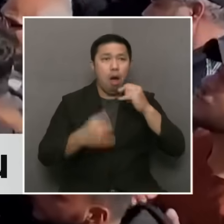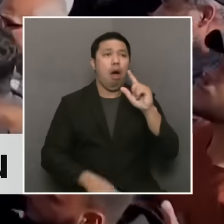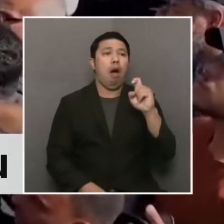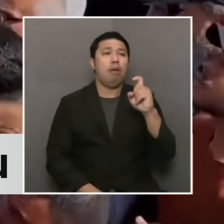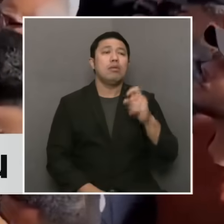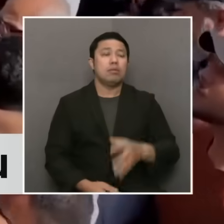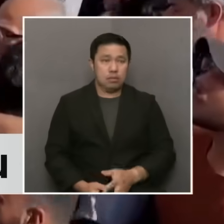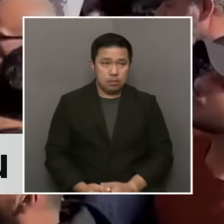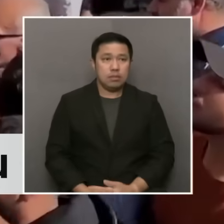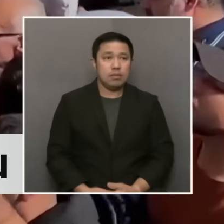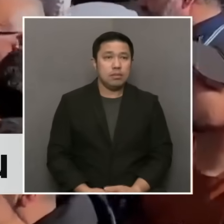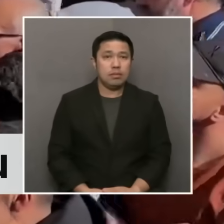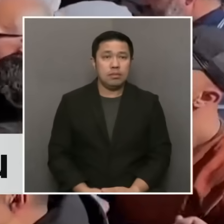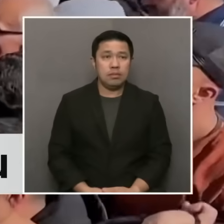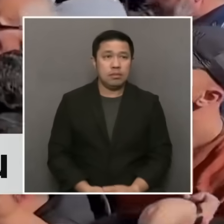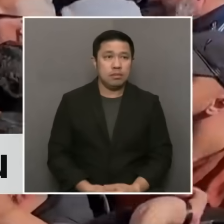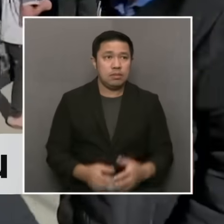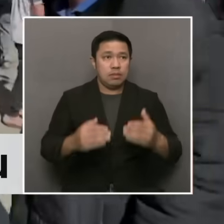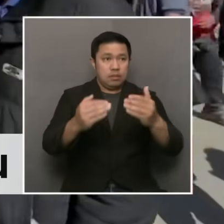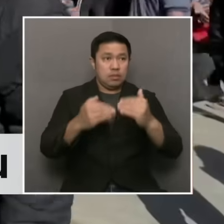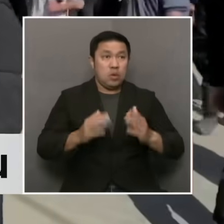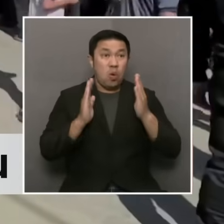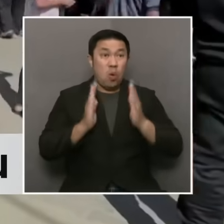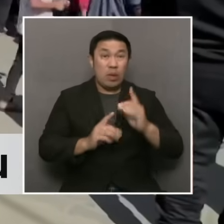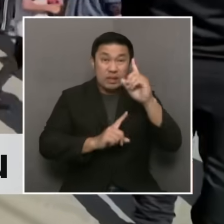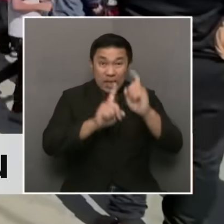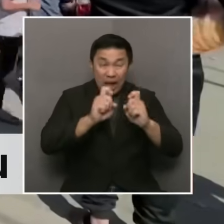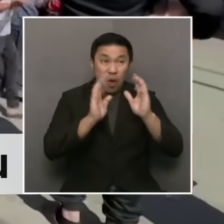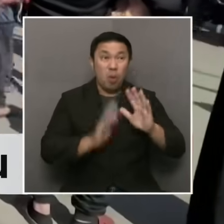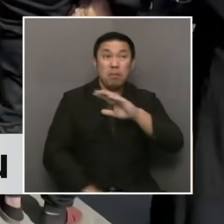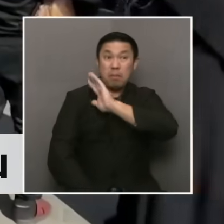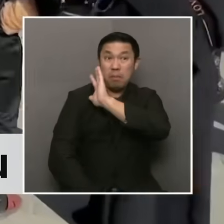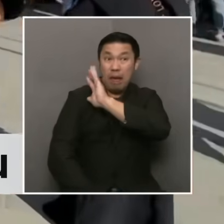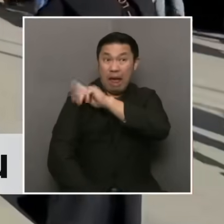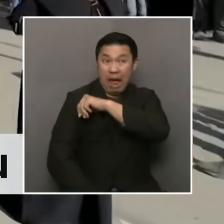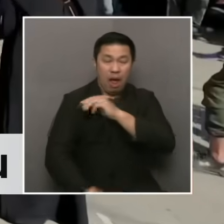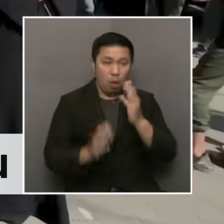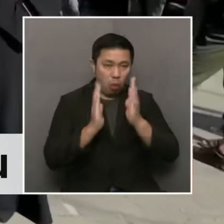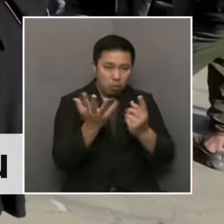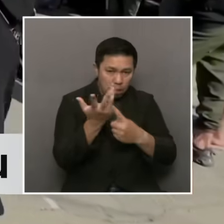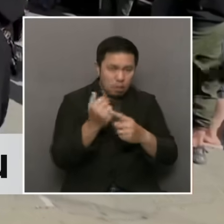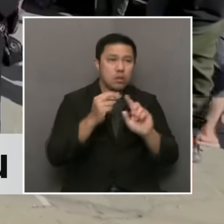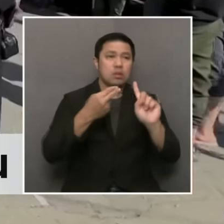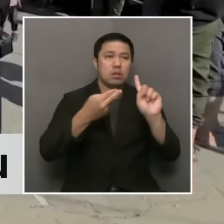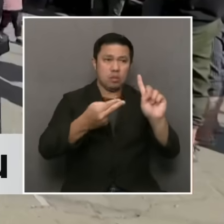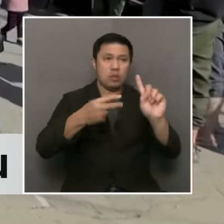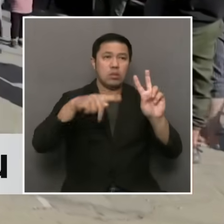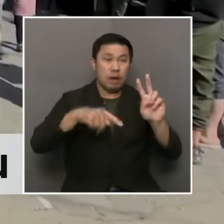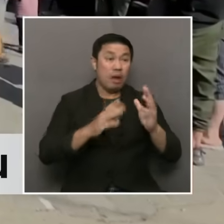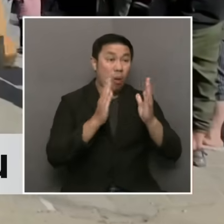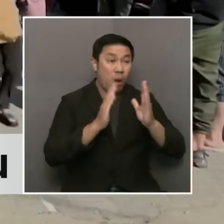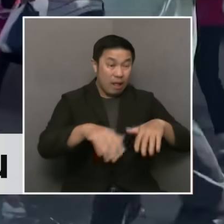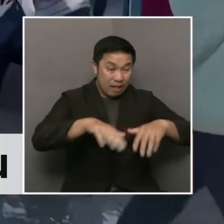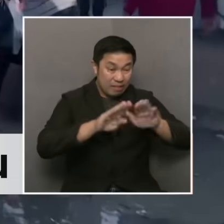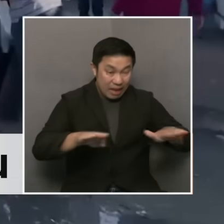ได้ขณะที่รายงานยอดผู้เสียชีวิตชาวปาเลสไตน์ในกาซาทะลุ 12,000 คนเป็นเด็ก 5,000 ค